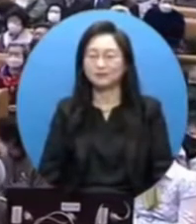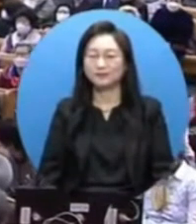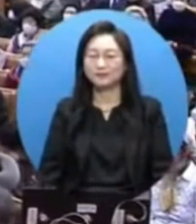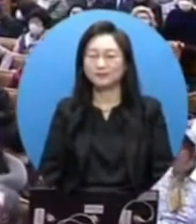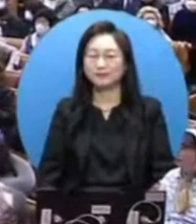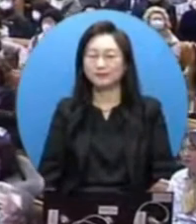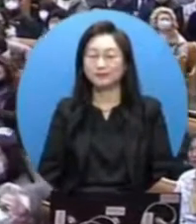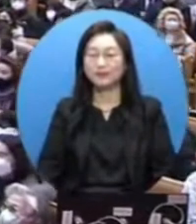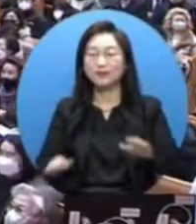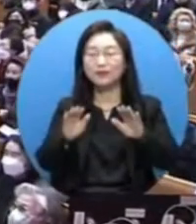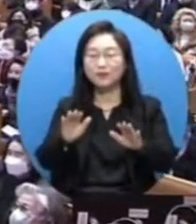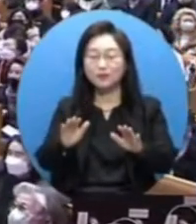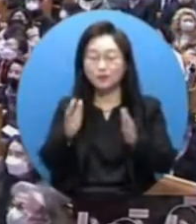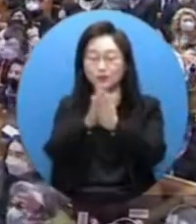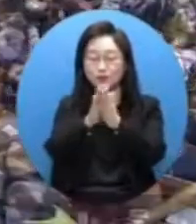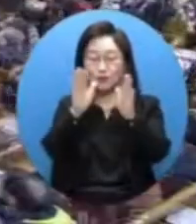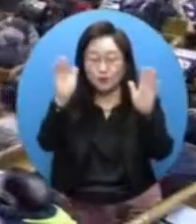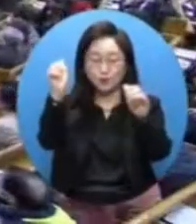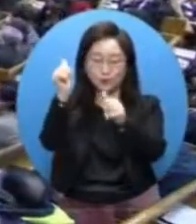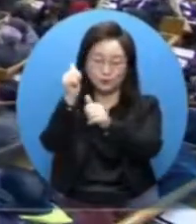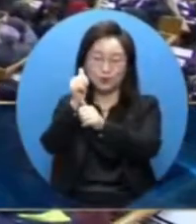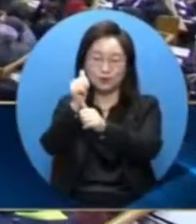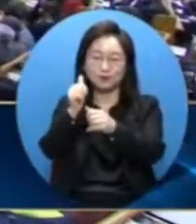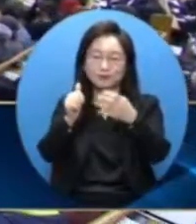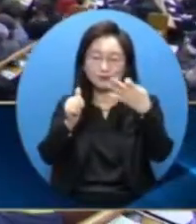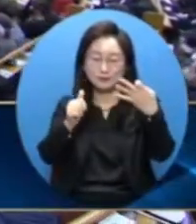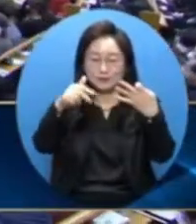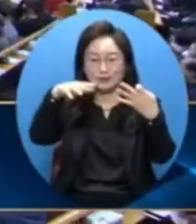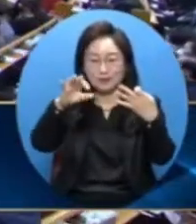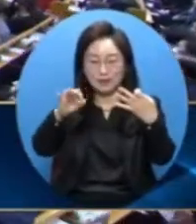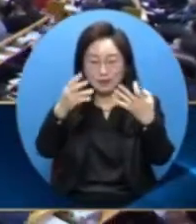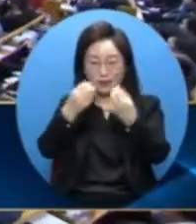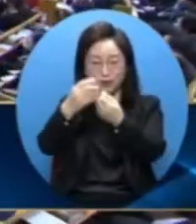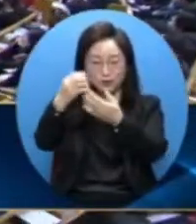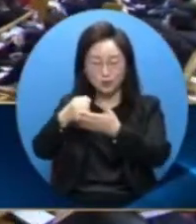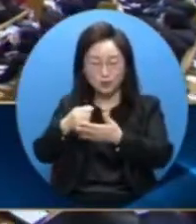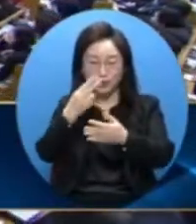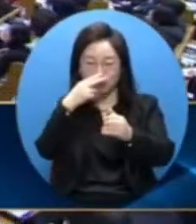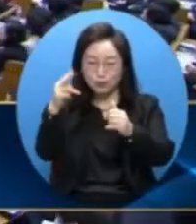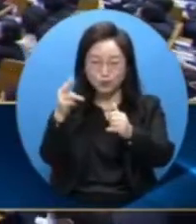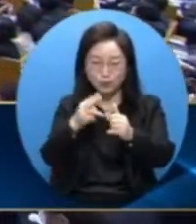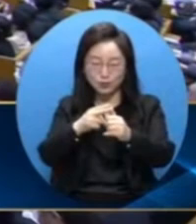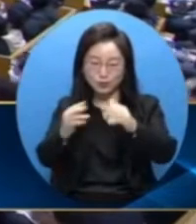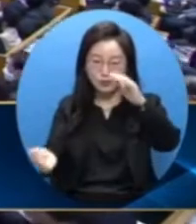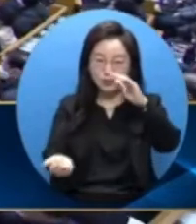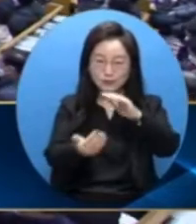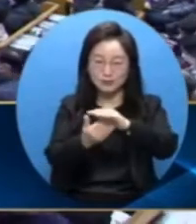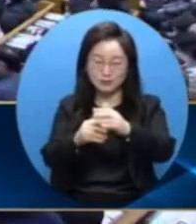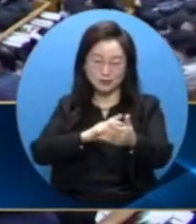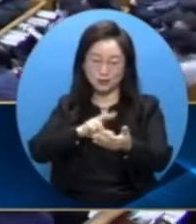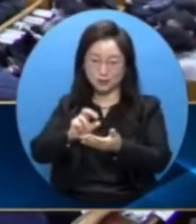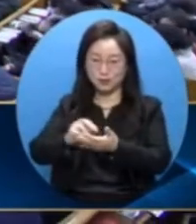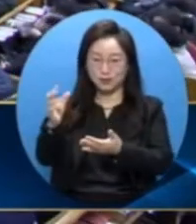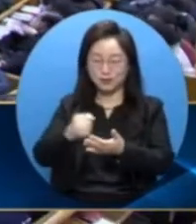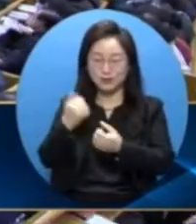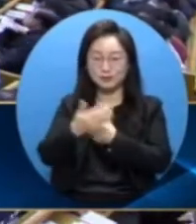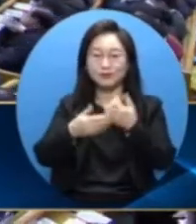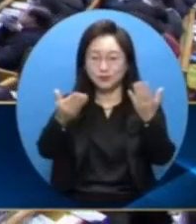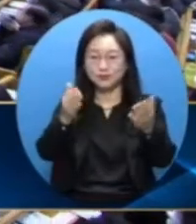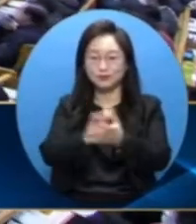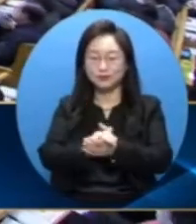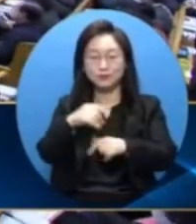오늘 저는 여호수아서 14장을 중심으로 하여 도전과 성취라는 제목으로 함께 말씀의 은을 나누기 원합니다